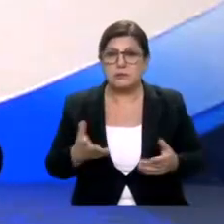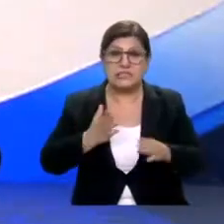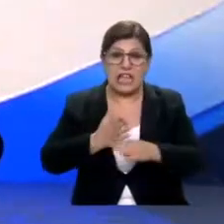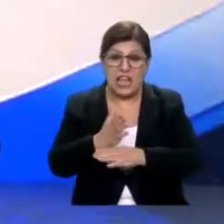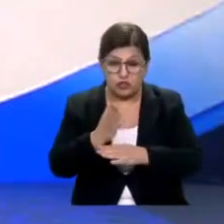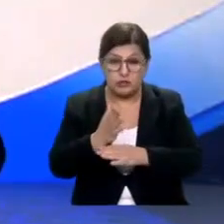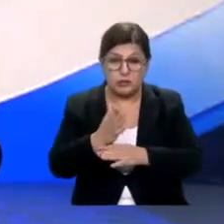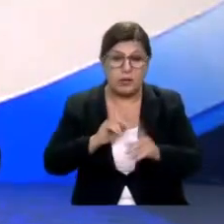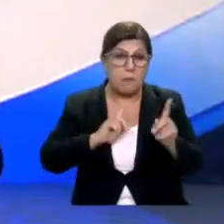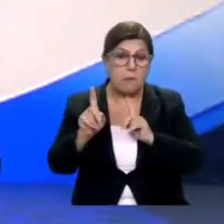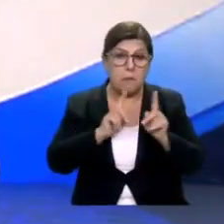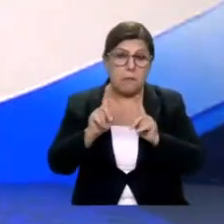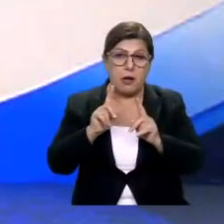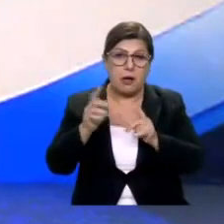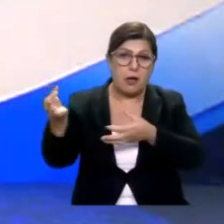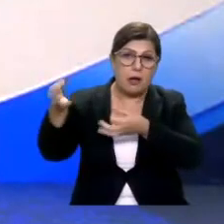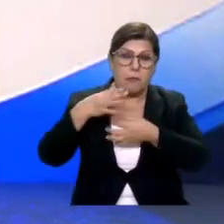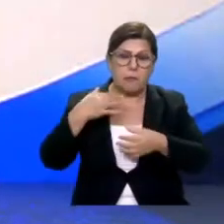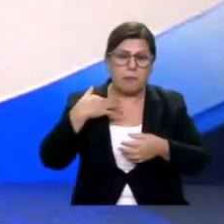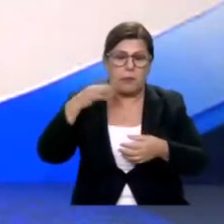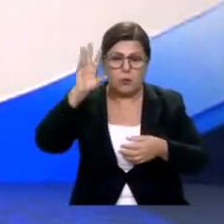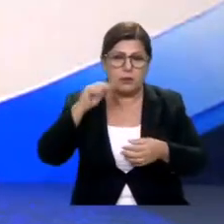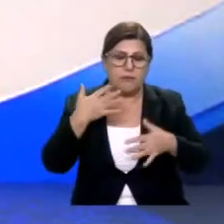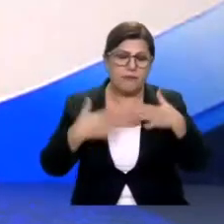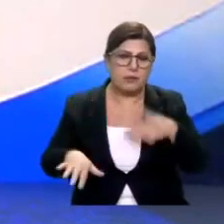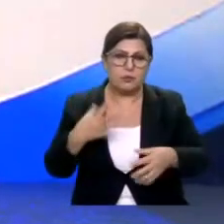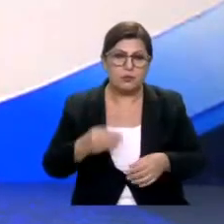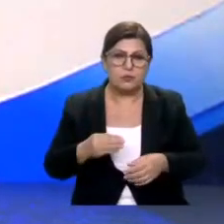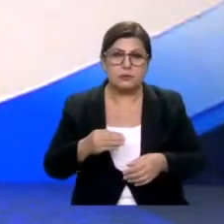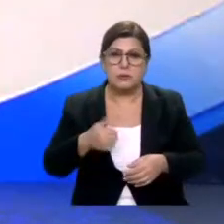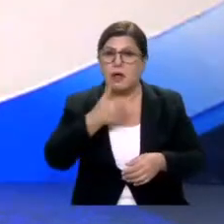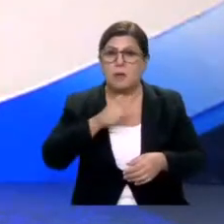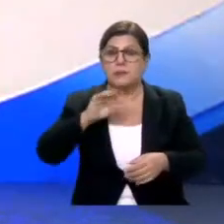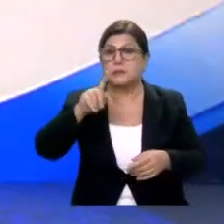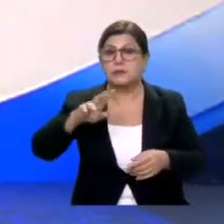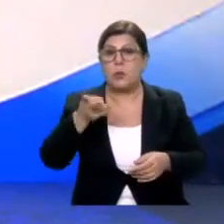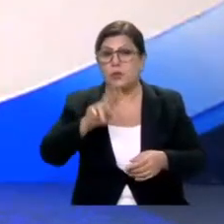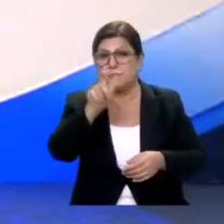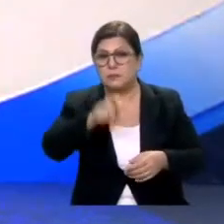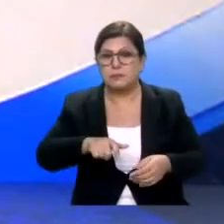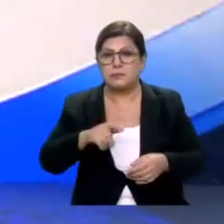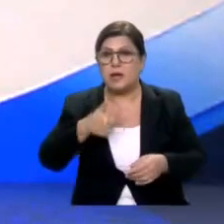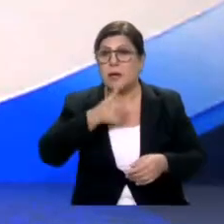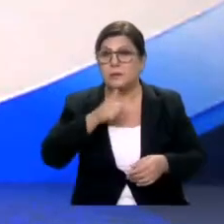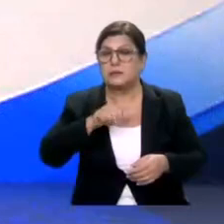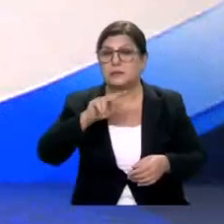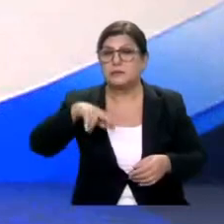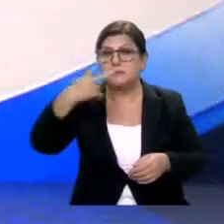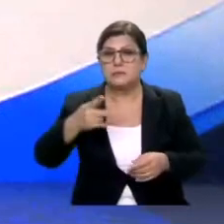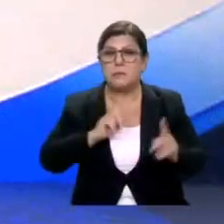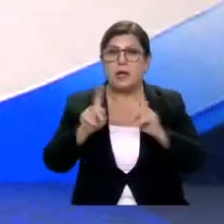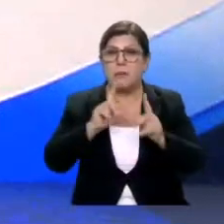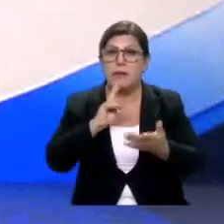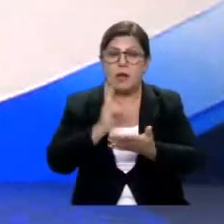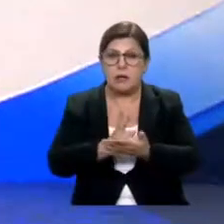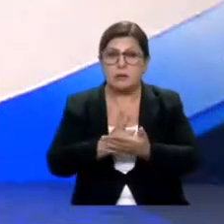gerçeği mahkemede öğrenince felç oldu öldürülen gencin Abisi de duruşma sonrası kalp krizi geçirdi İşte o acılı